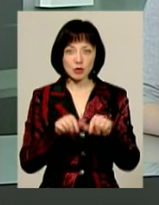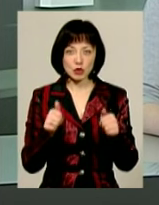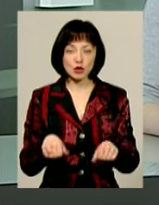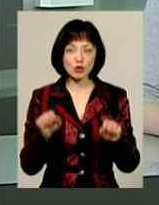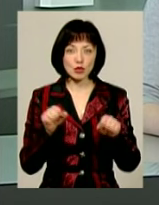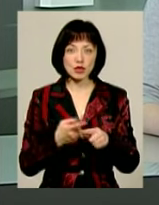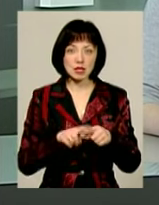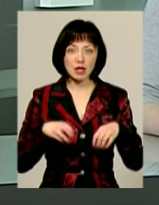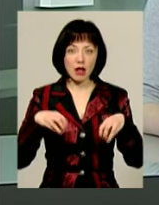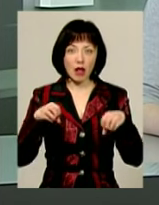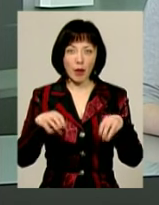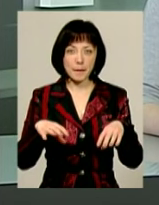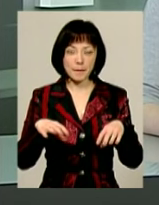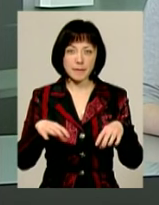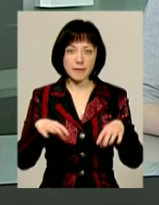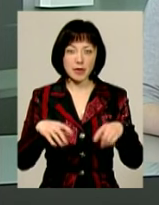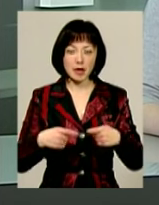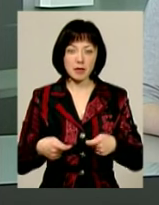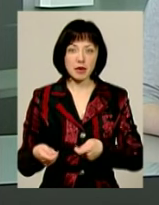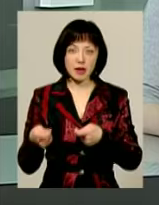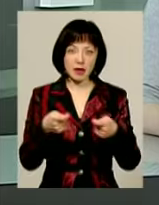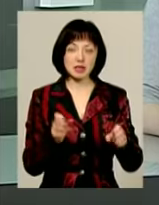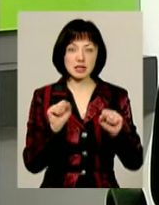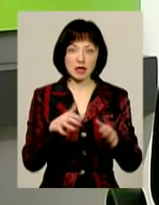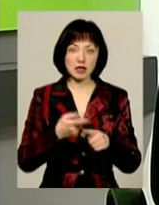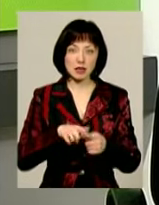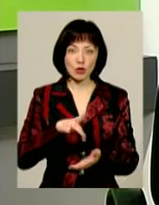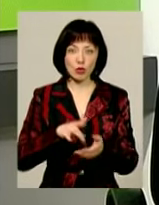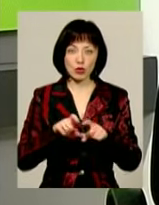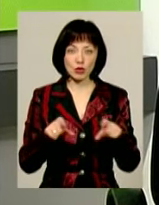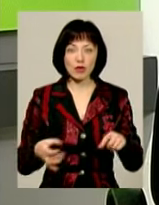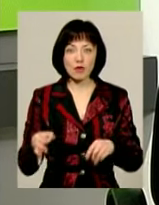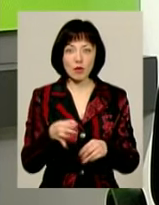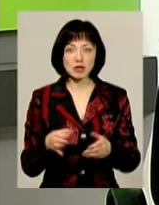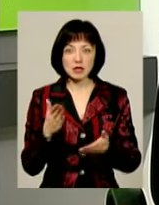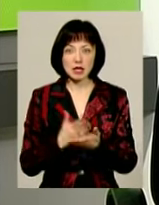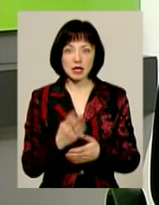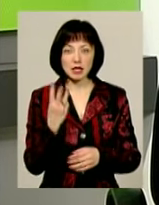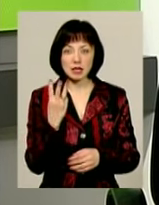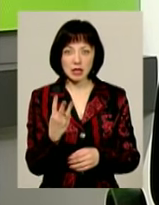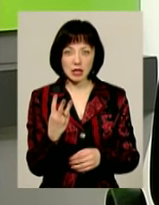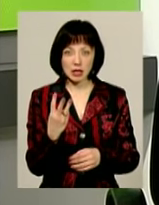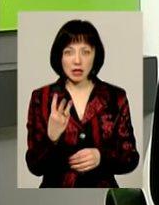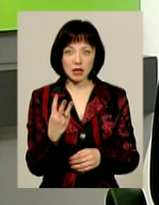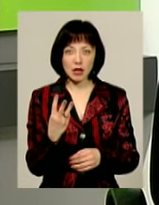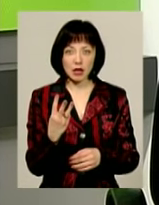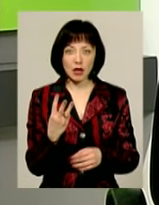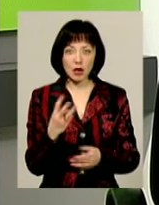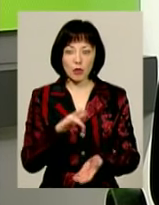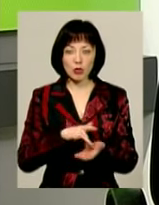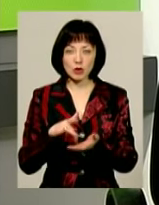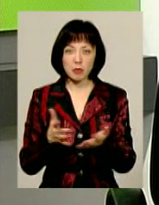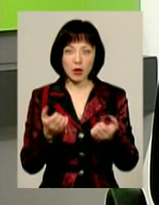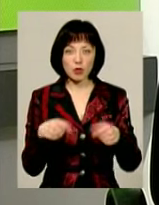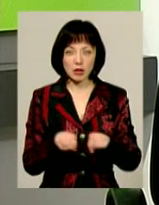буде ці лампи принести і здати на цей пункт. В області є 3 стаціонарних пункти прийому таких